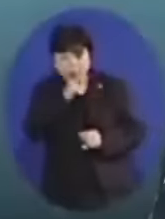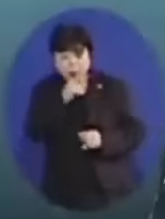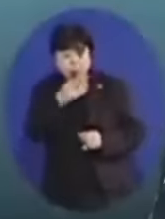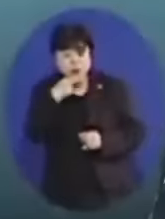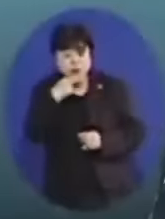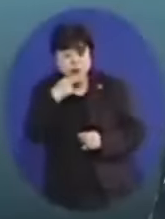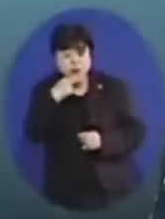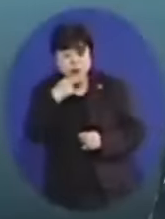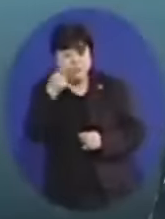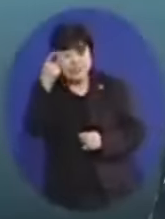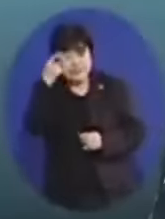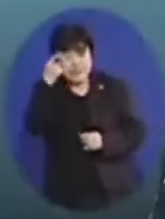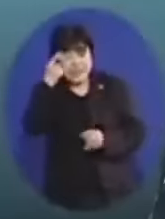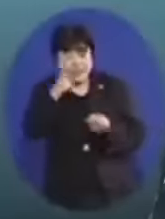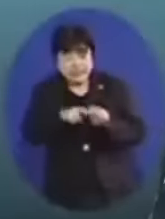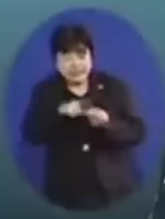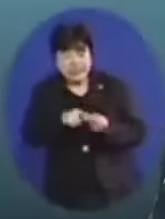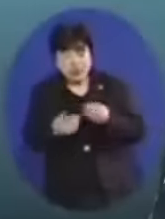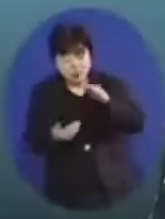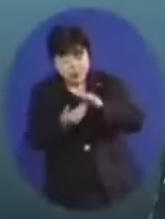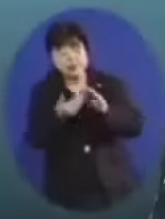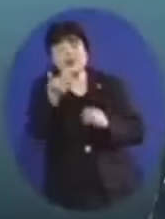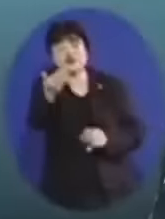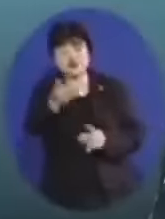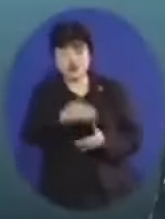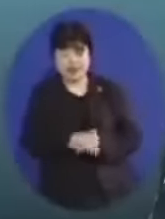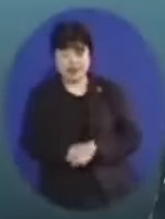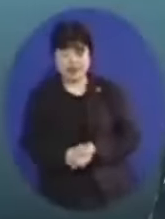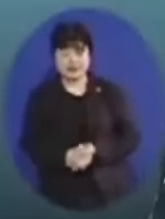다만 우리의 생각이 그렇게 만들 따름이다.